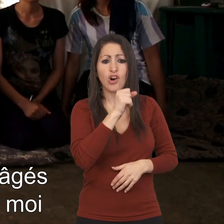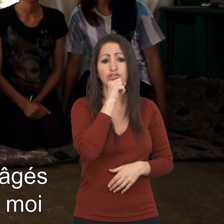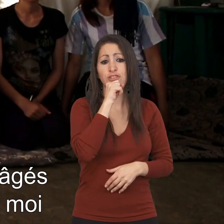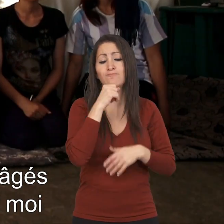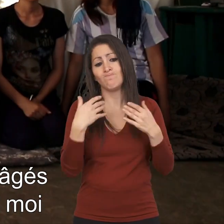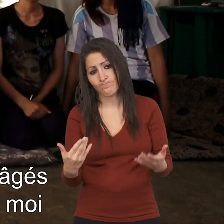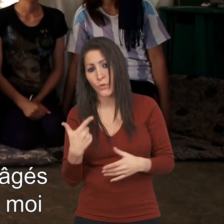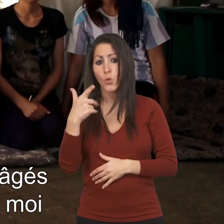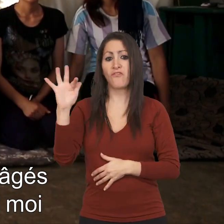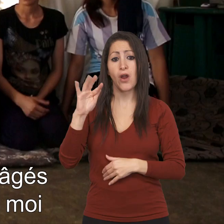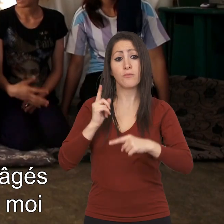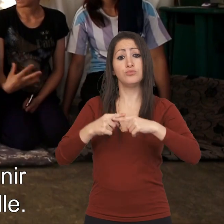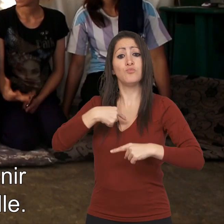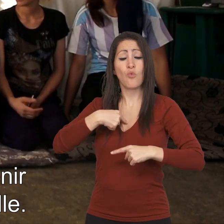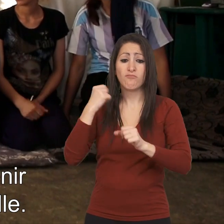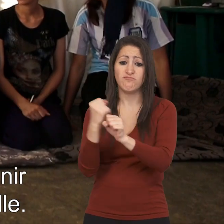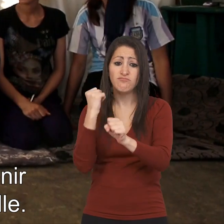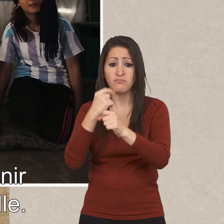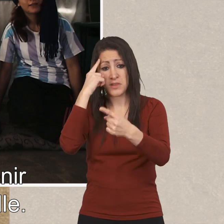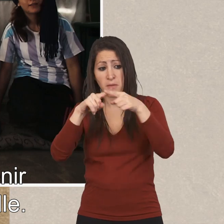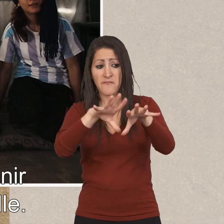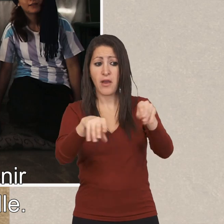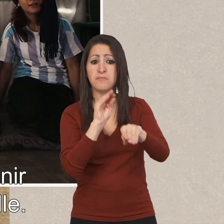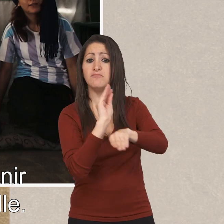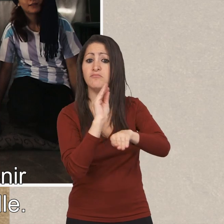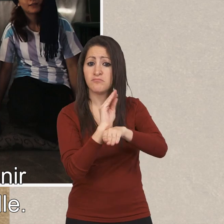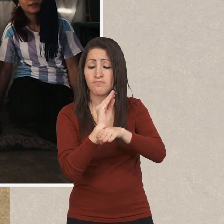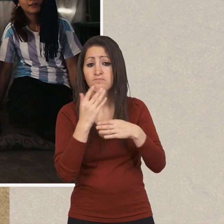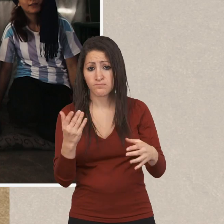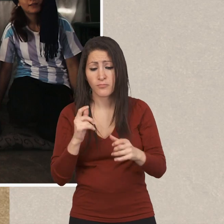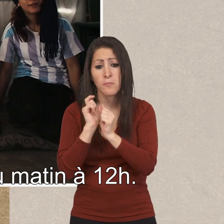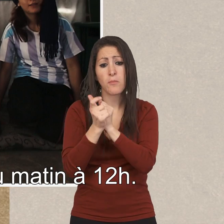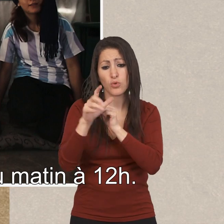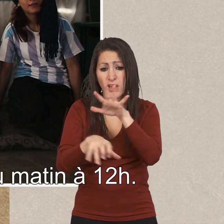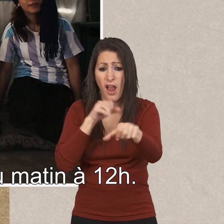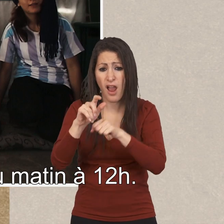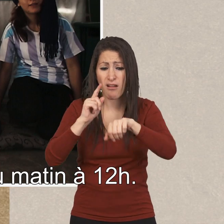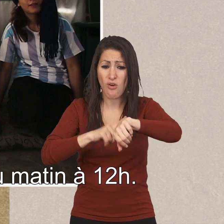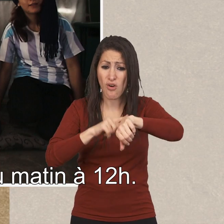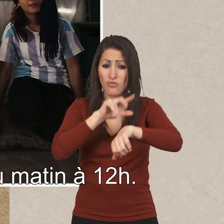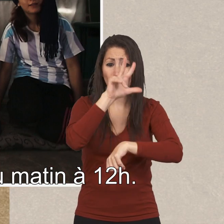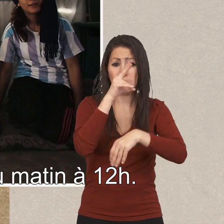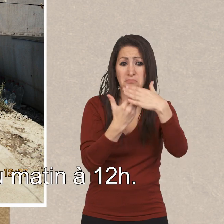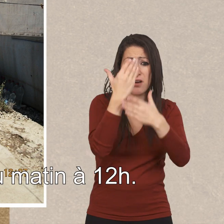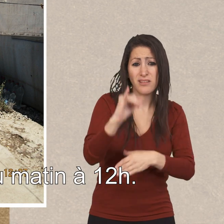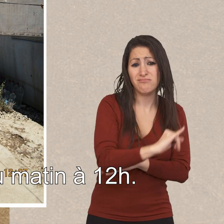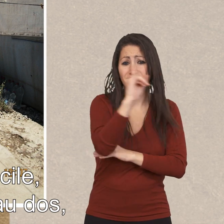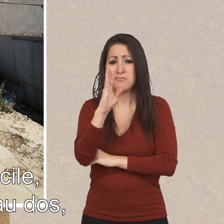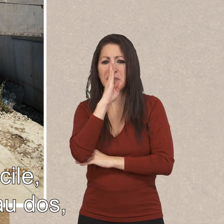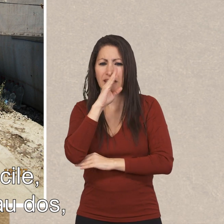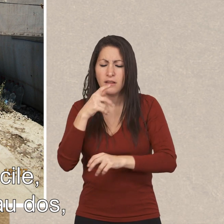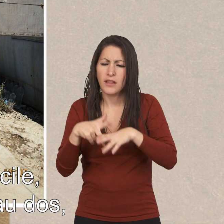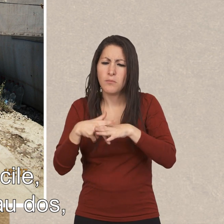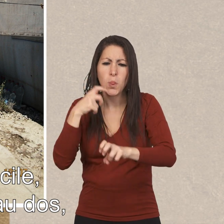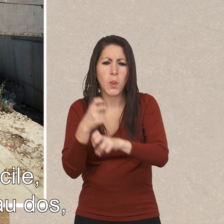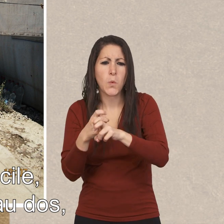trop âgés, alors mes 2 frères et moi on travaille pour subvenir aux besoins de la famille. On ramasse des patates de 3h du matin à midi. Au